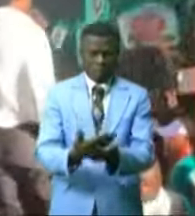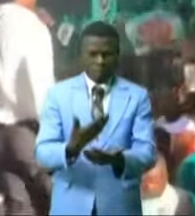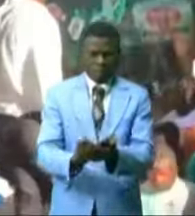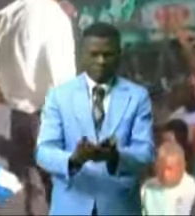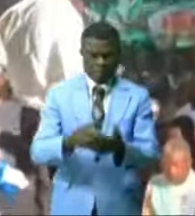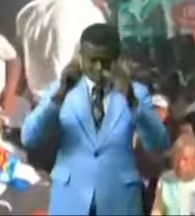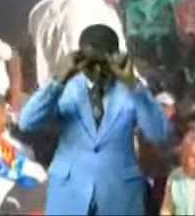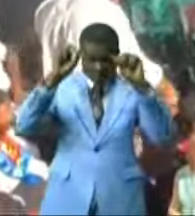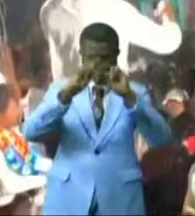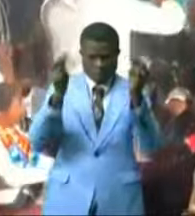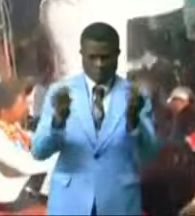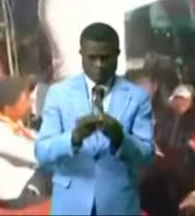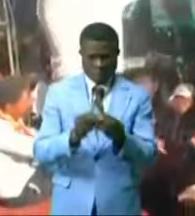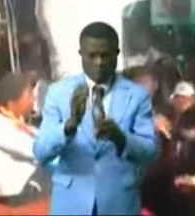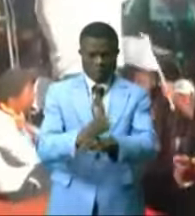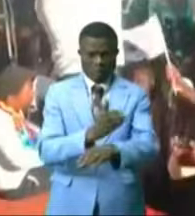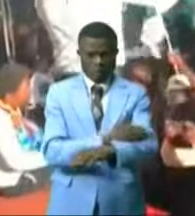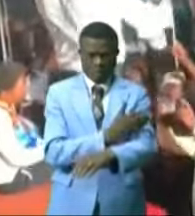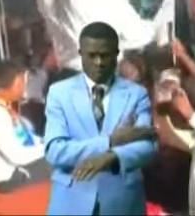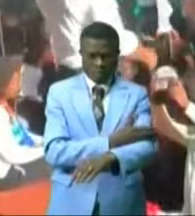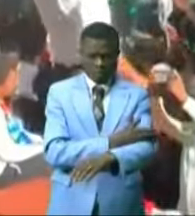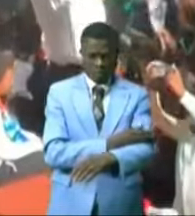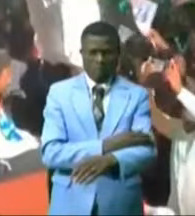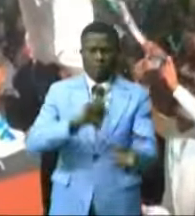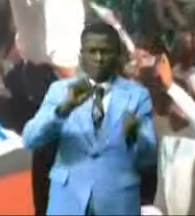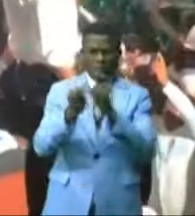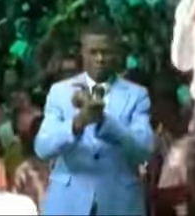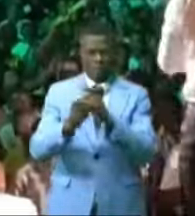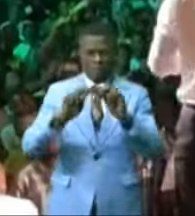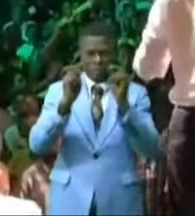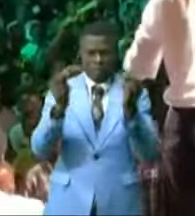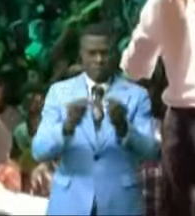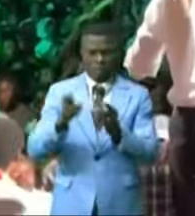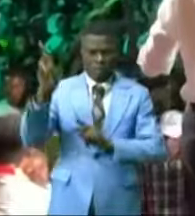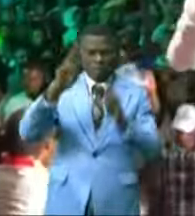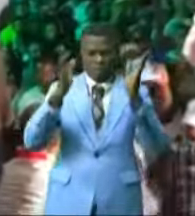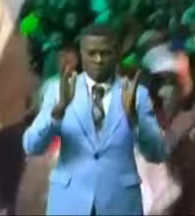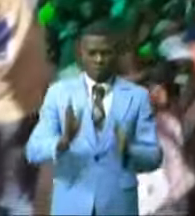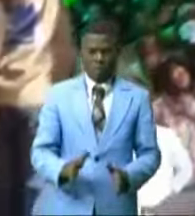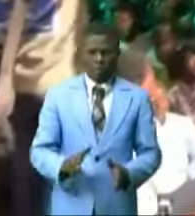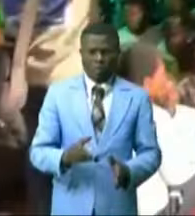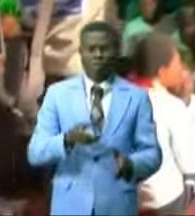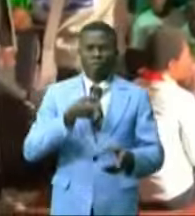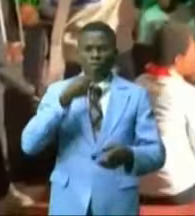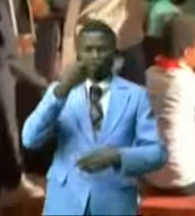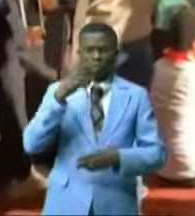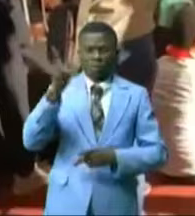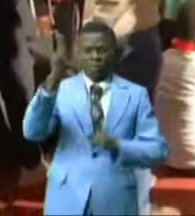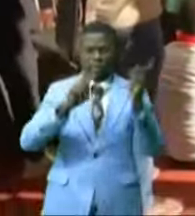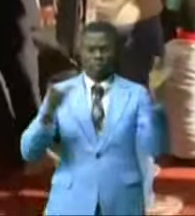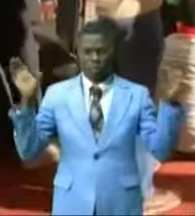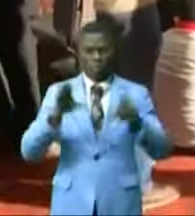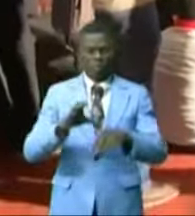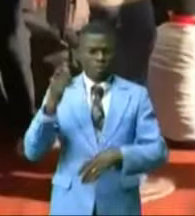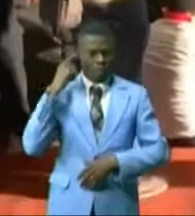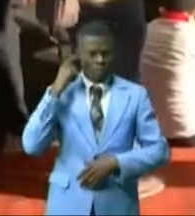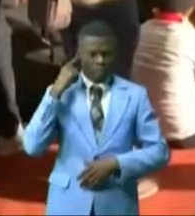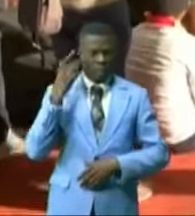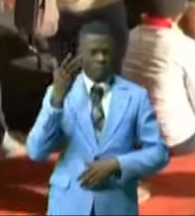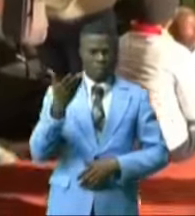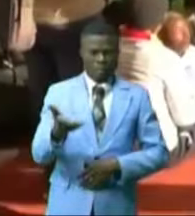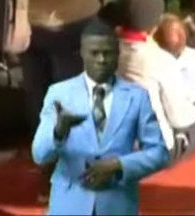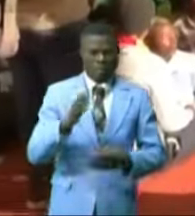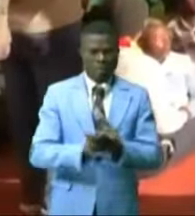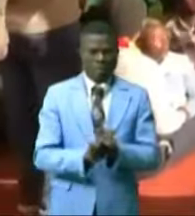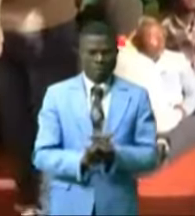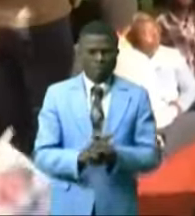présidents de la dynamique progressiste révolutionnaire de l'opposition républicaine s'est adressé à la population venue des quatre coins de